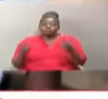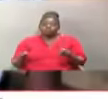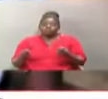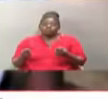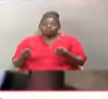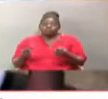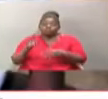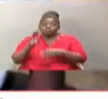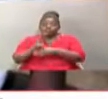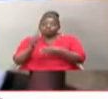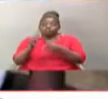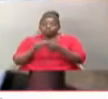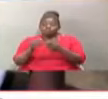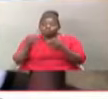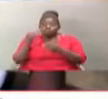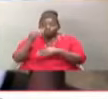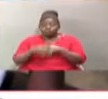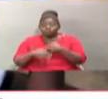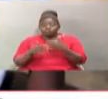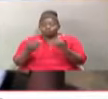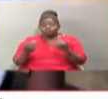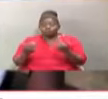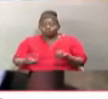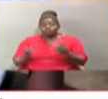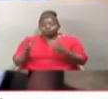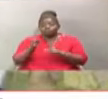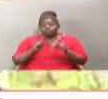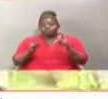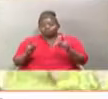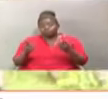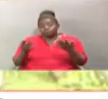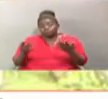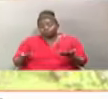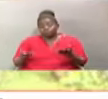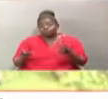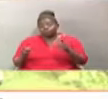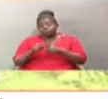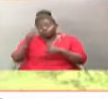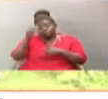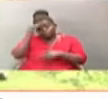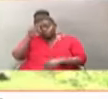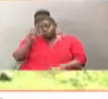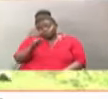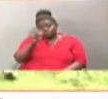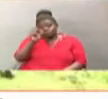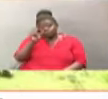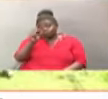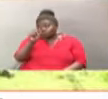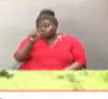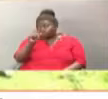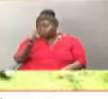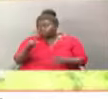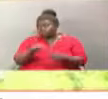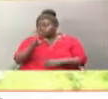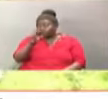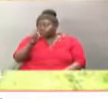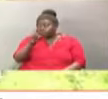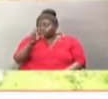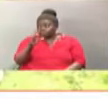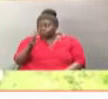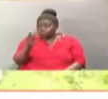y'ekitande Bukomansimbi anga kidiridde abatuuze okutemya ku basirikale ku poliisi y'ekikuuta ne RDC abasitukiddemu era